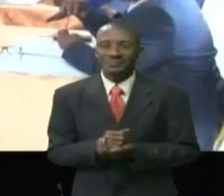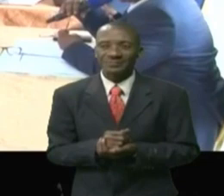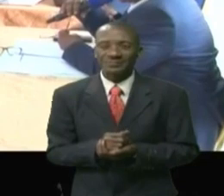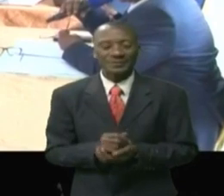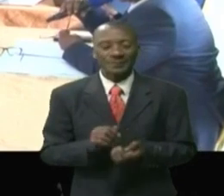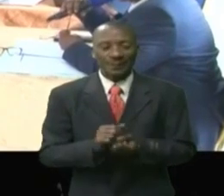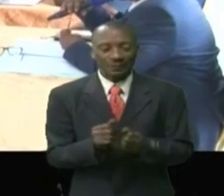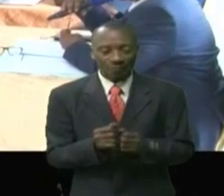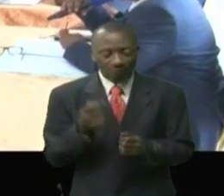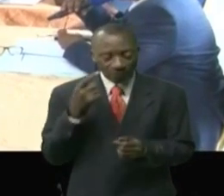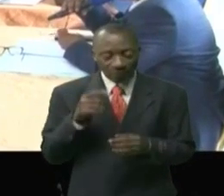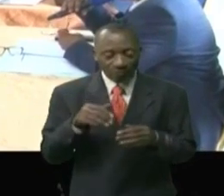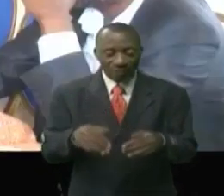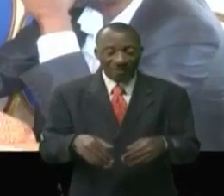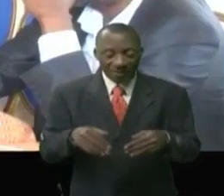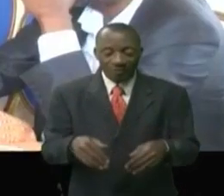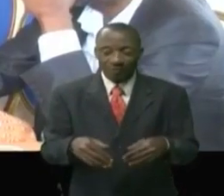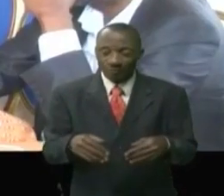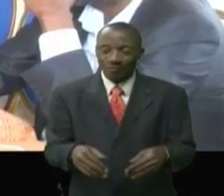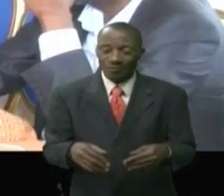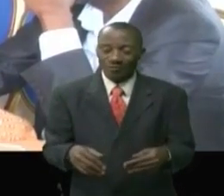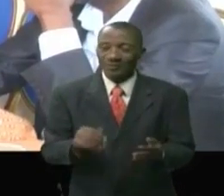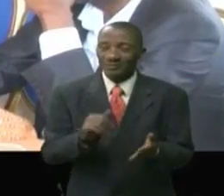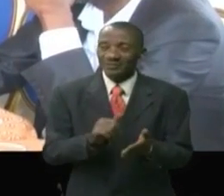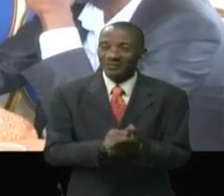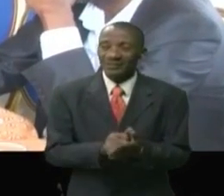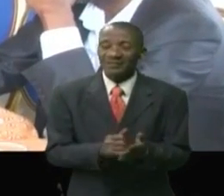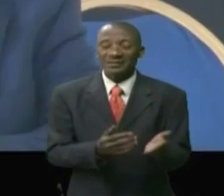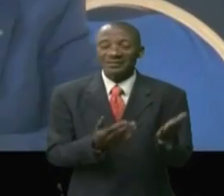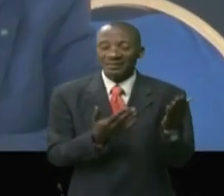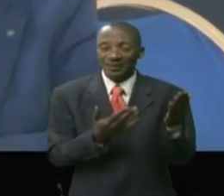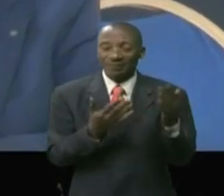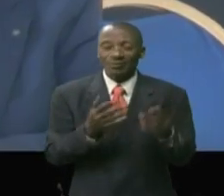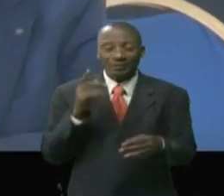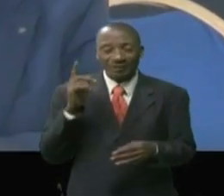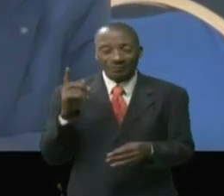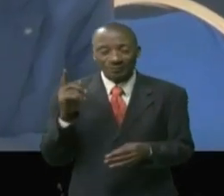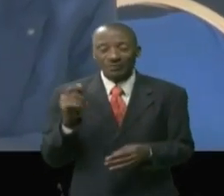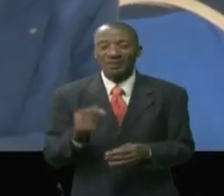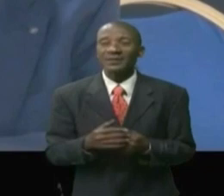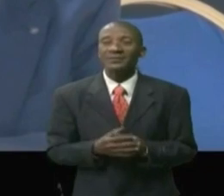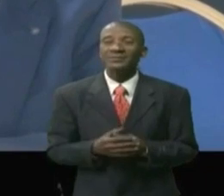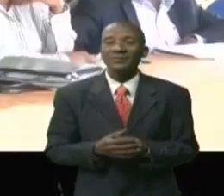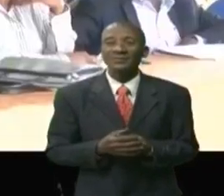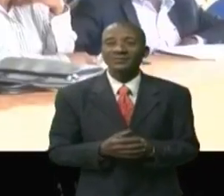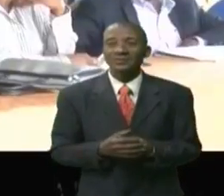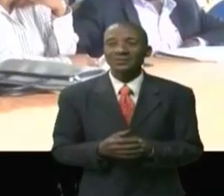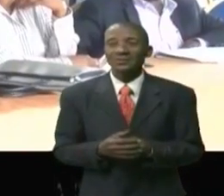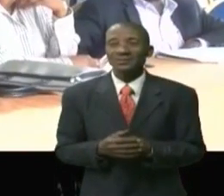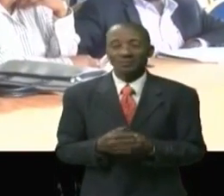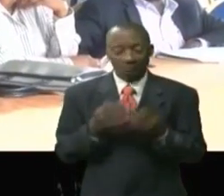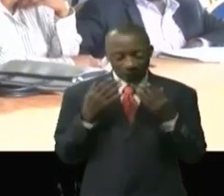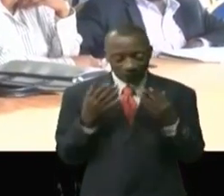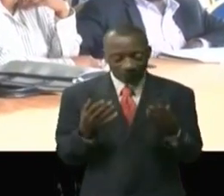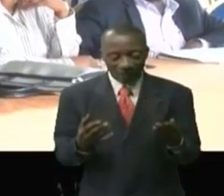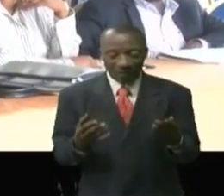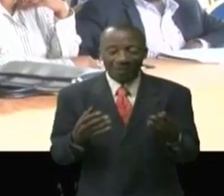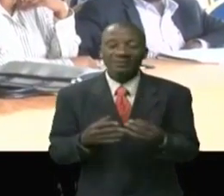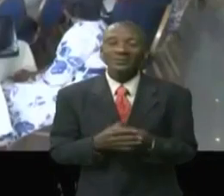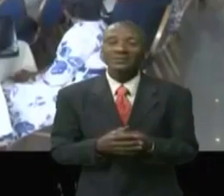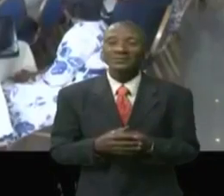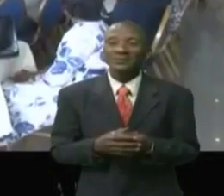de la santé de l'éducation la défense ainsi que tant d'autres ont plus besoin d'être pris en compte de manière